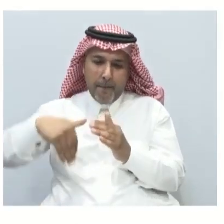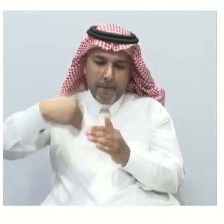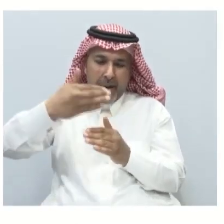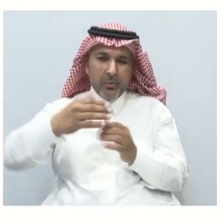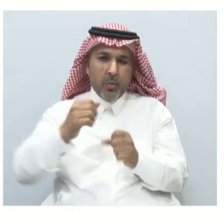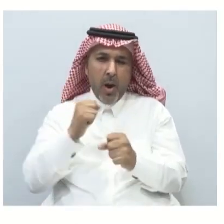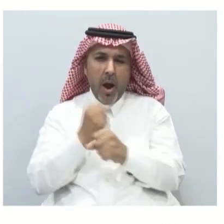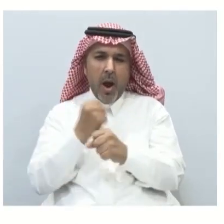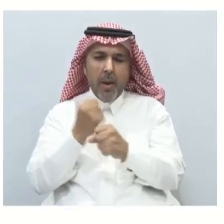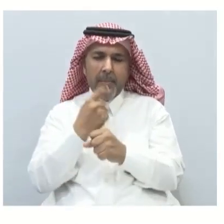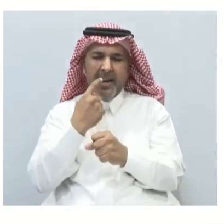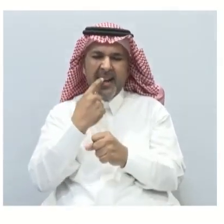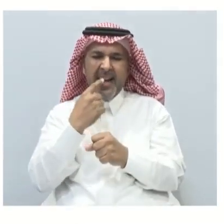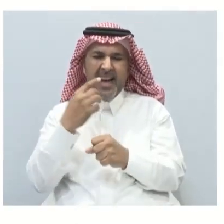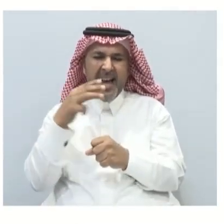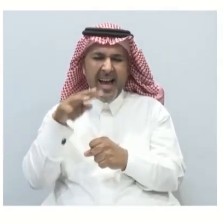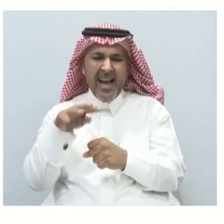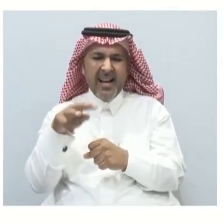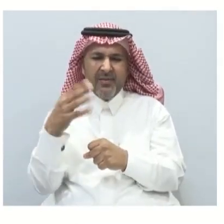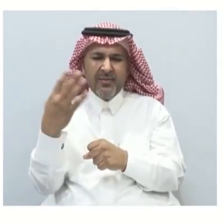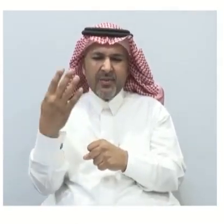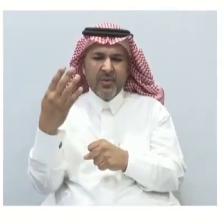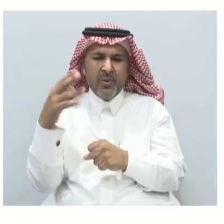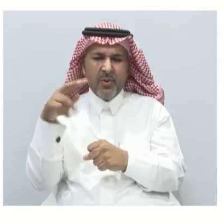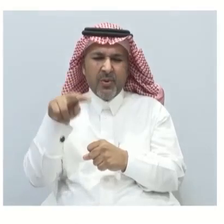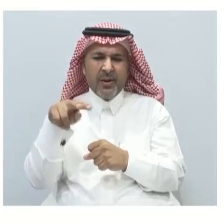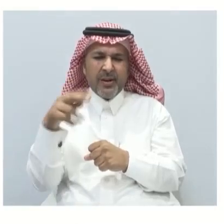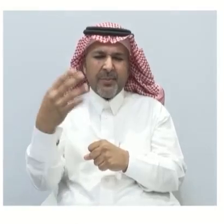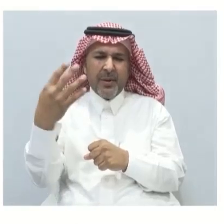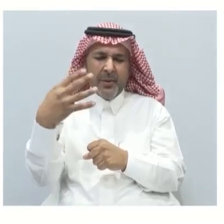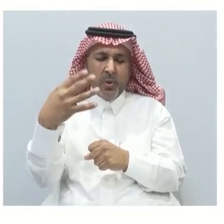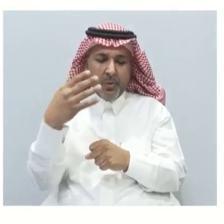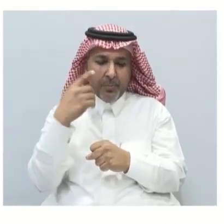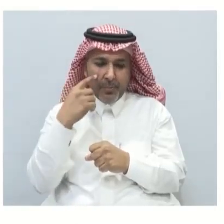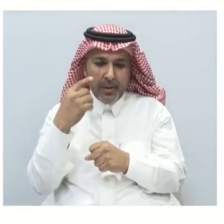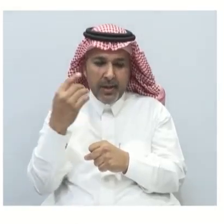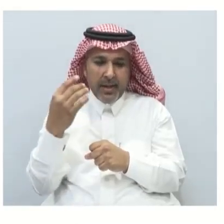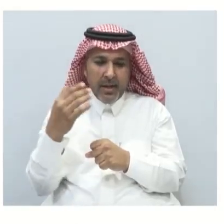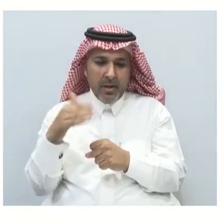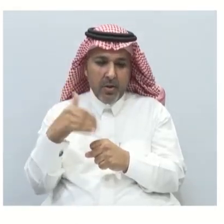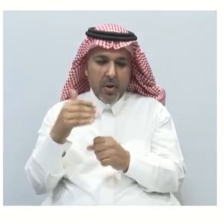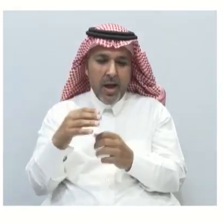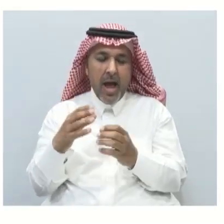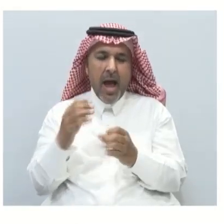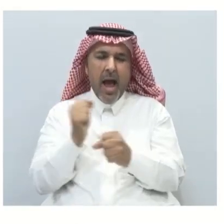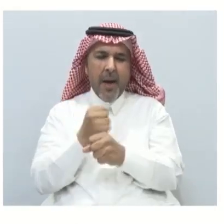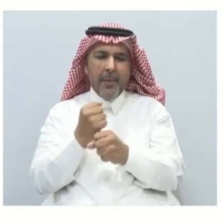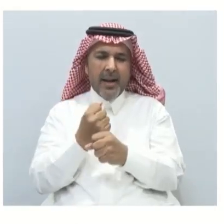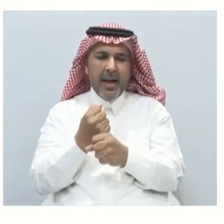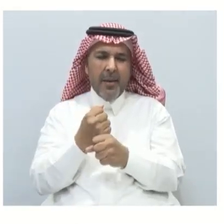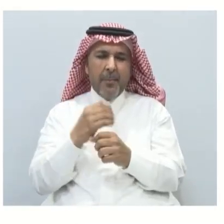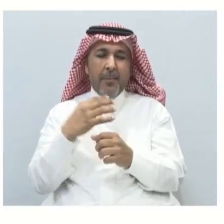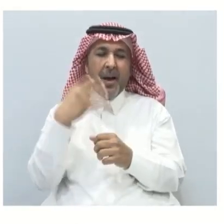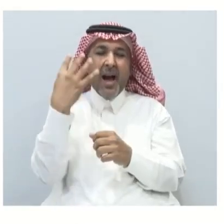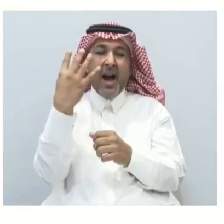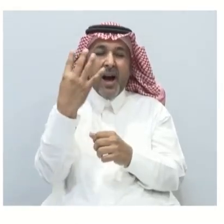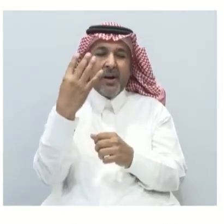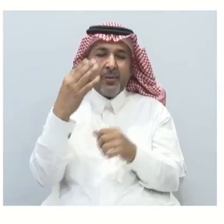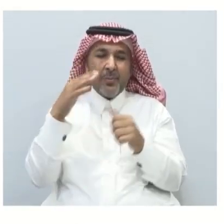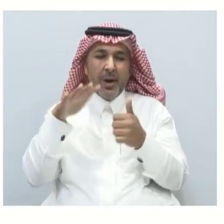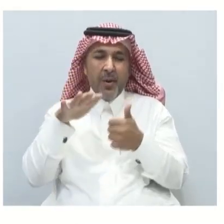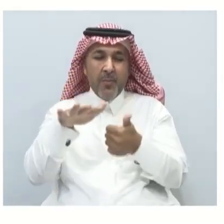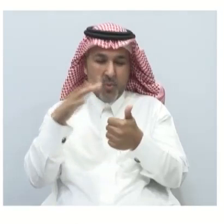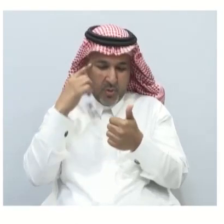استمرت بالمعدل نفسه اكتب داله اسيه على هذه الصوره اللي هي واي تساوي اي بي اكس فانا ابغى اعرف اللي هو